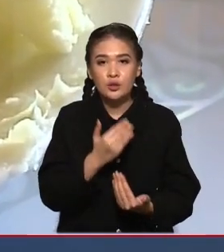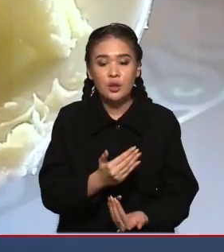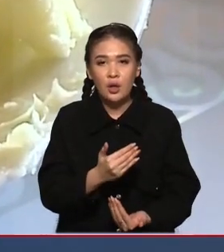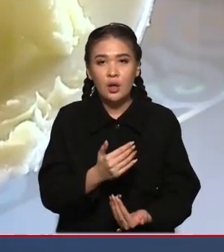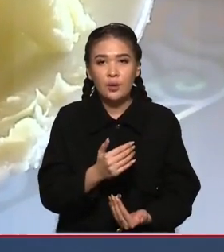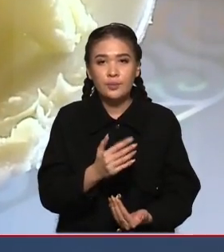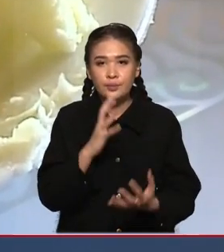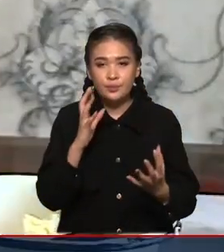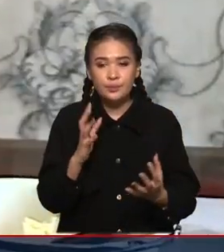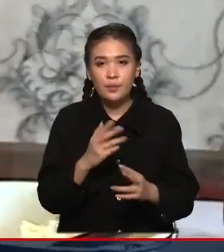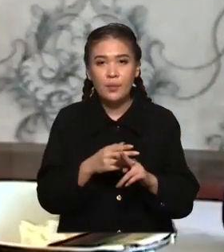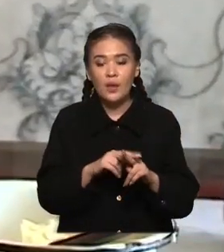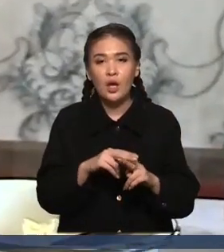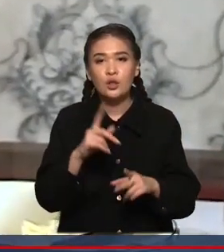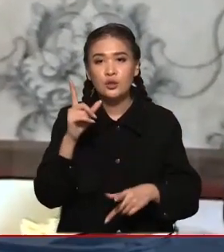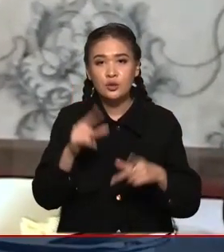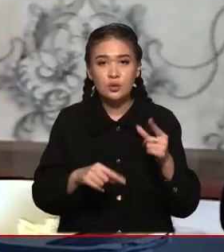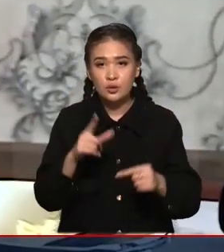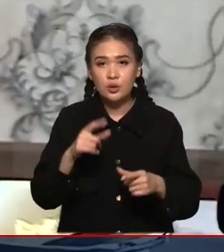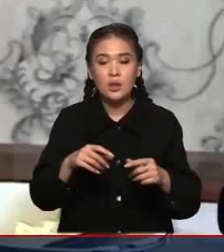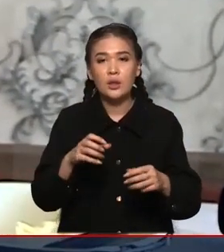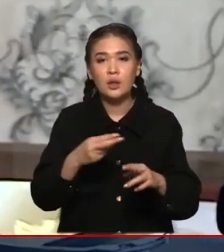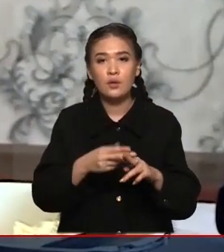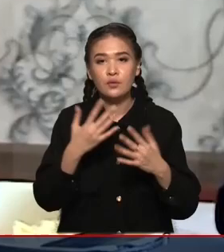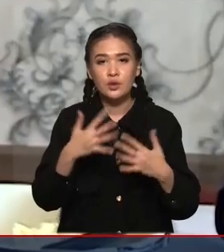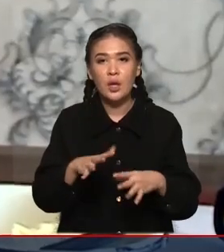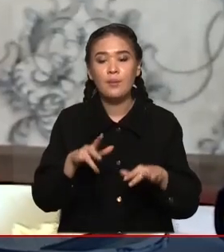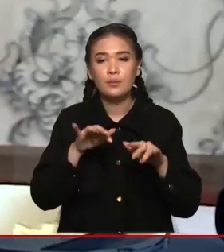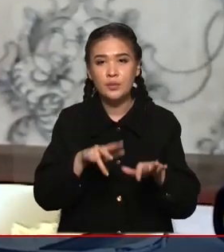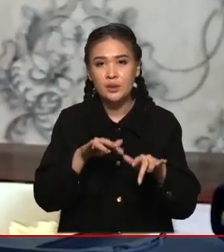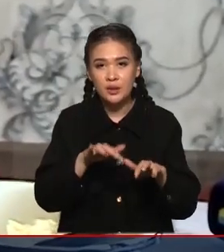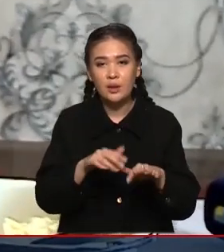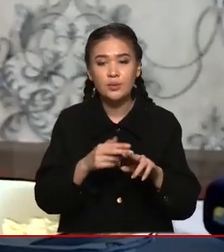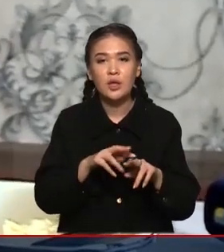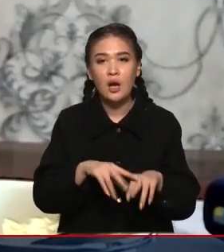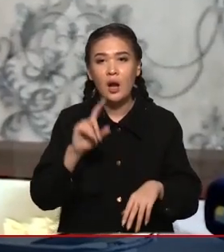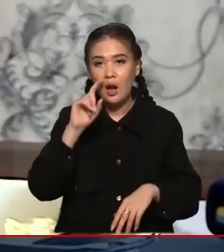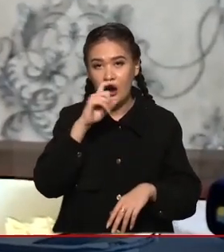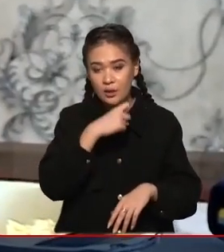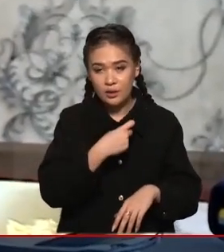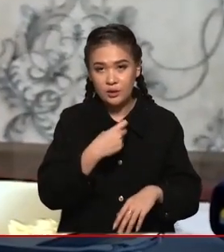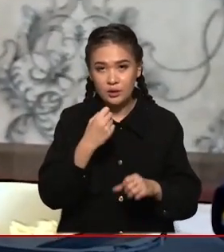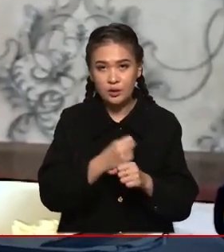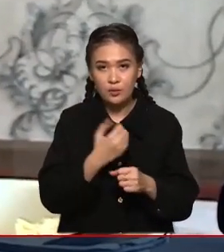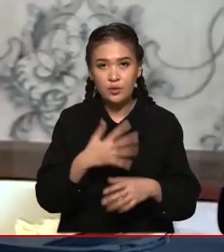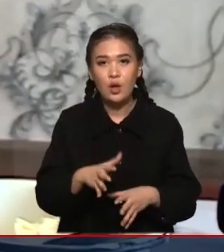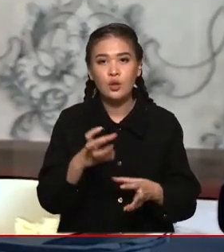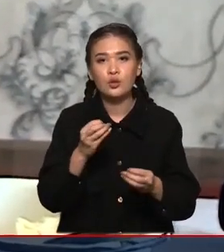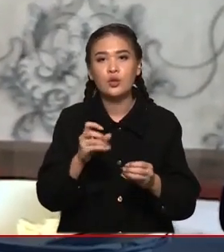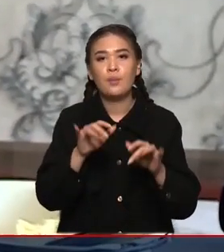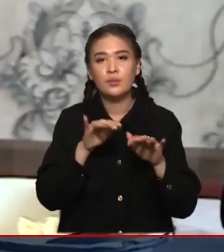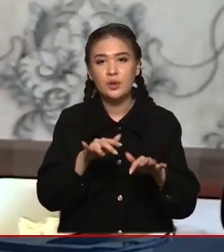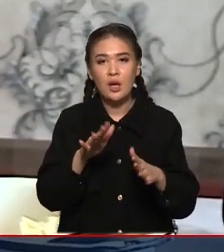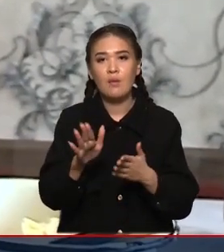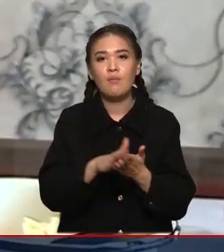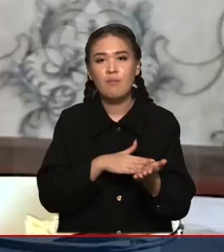иіріп отыр. Сүтті сауасыз, оны пісіреміз, оны үйтамыз, оны айран қыламыз. Айранды тағы да күбіге пісіп, май